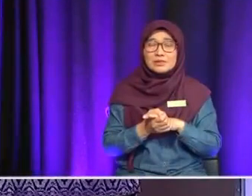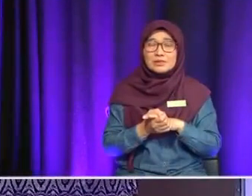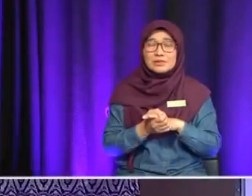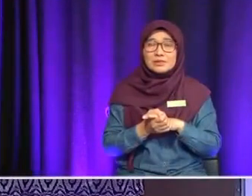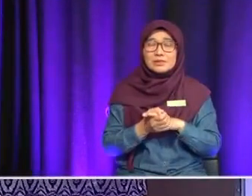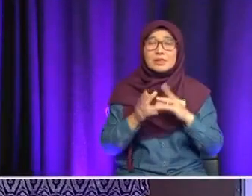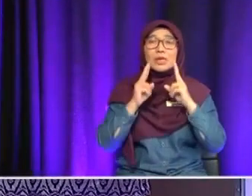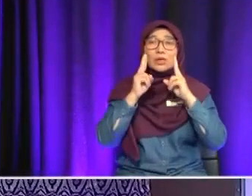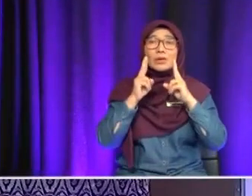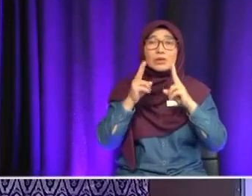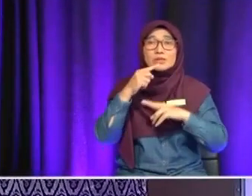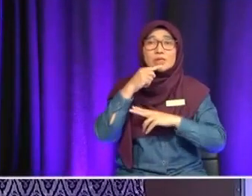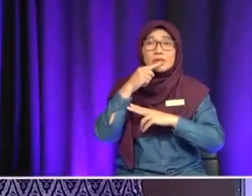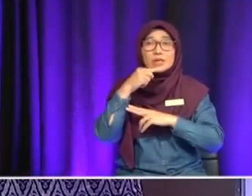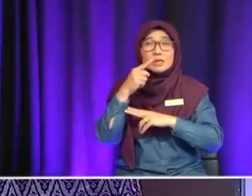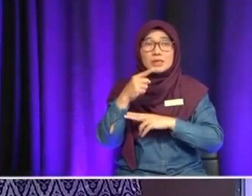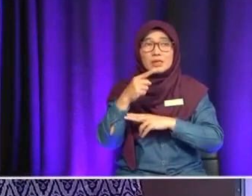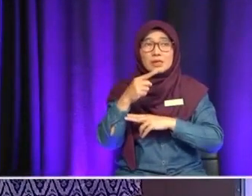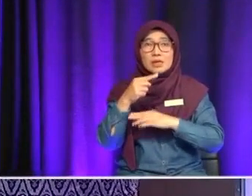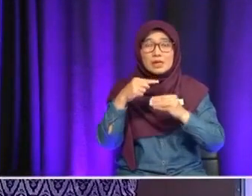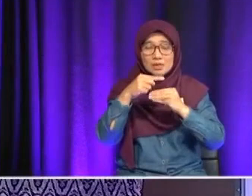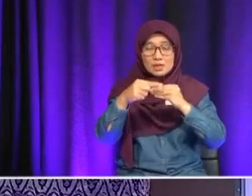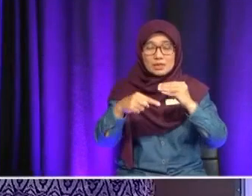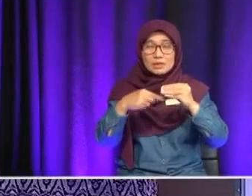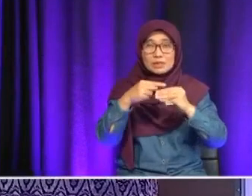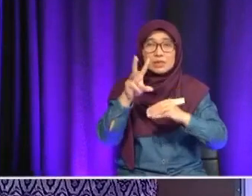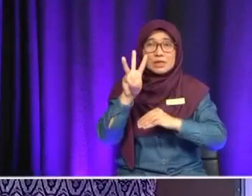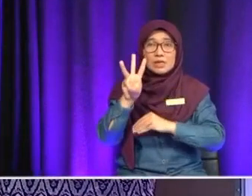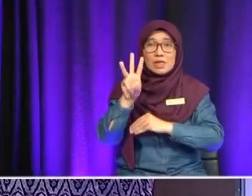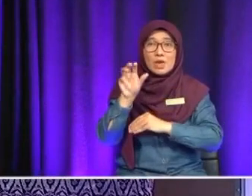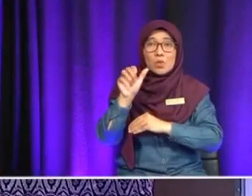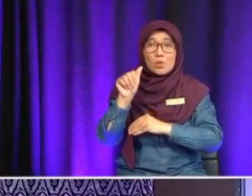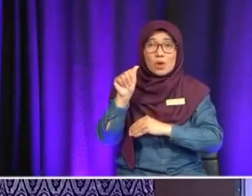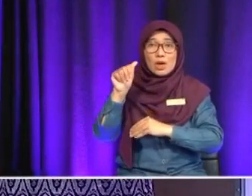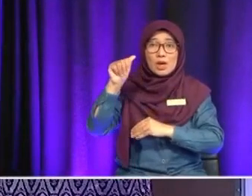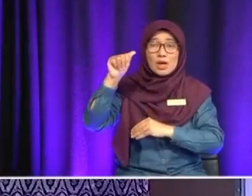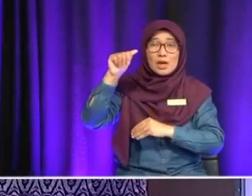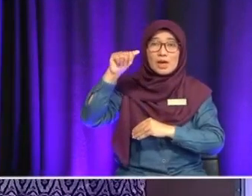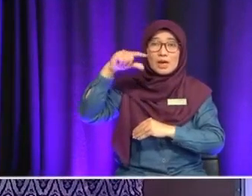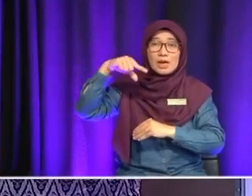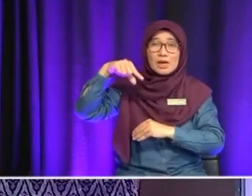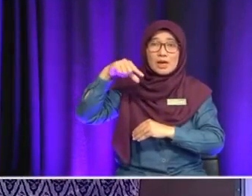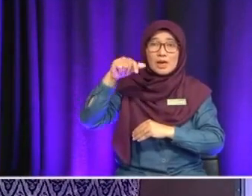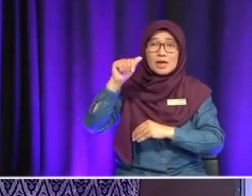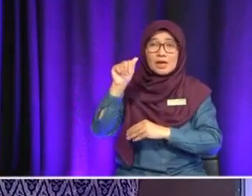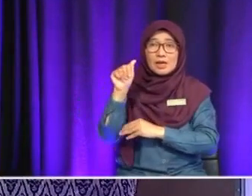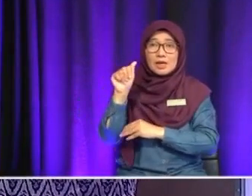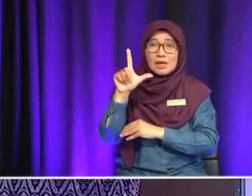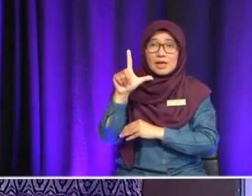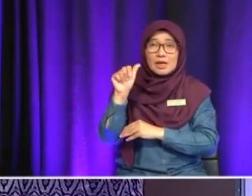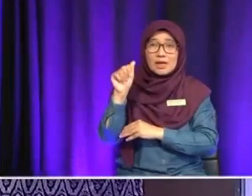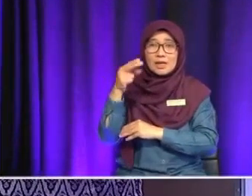sebut tadi tentang wakalah. Wakalah ni boleh tak anak-anak